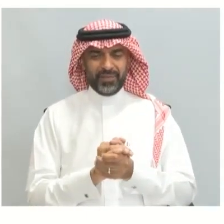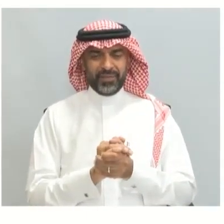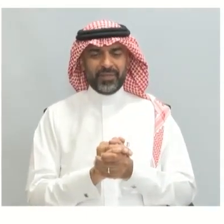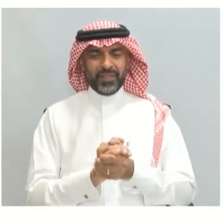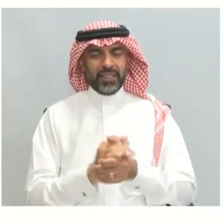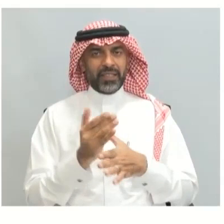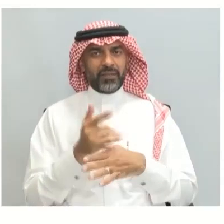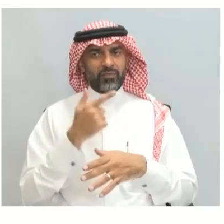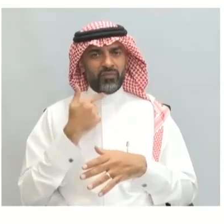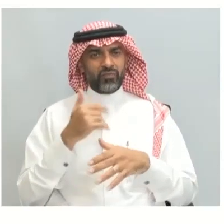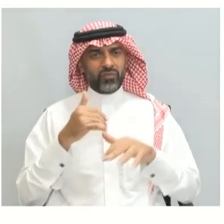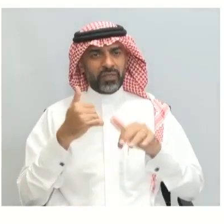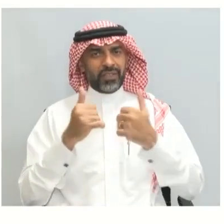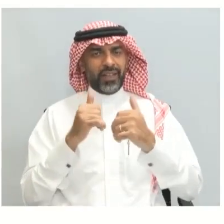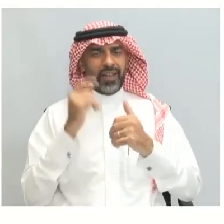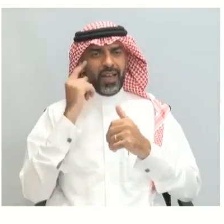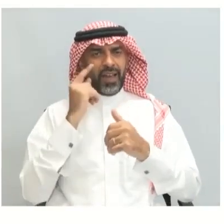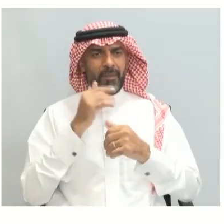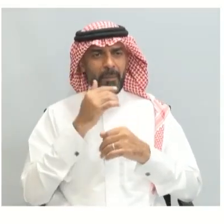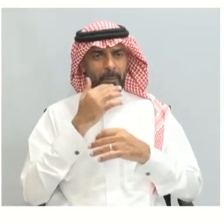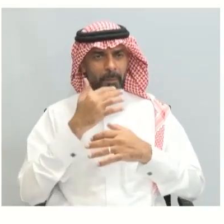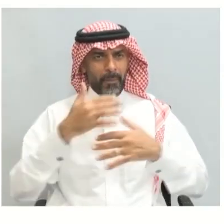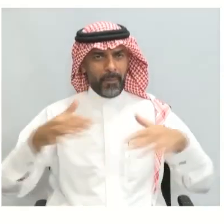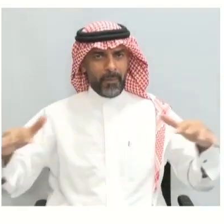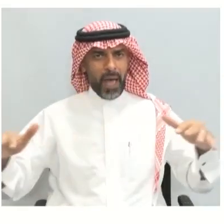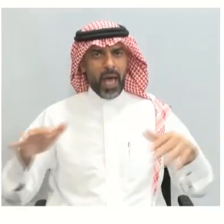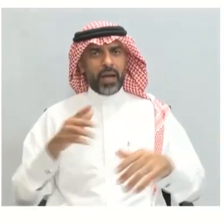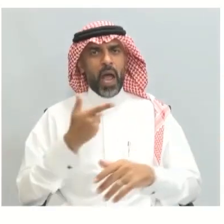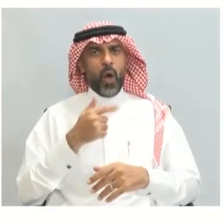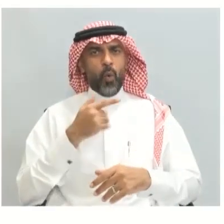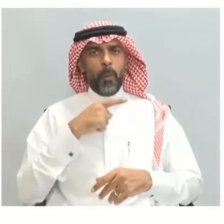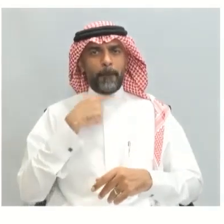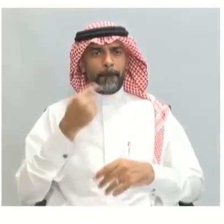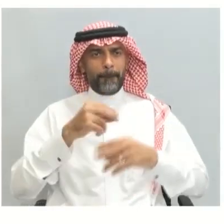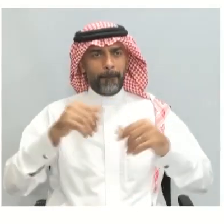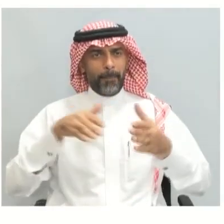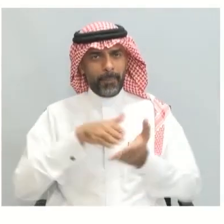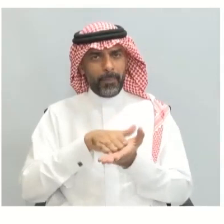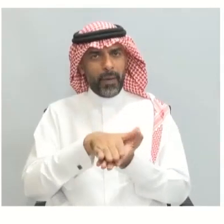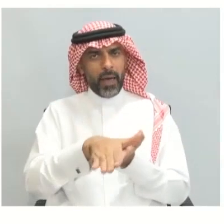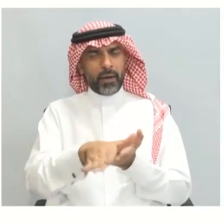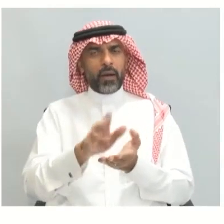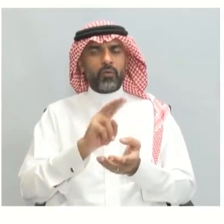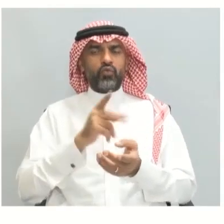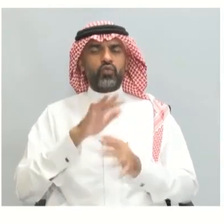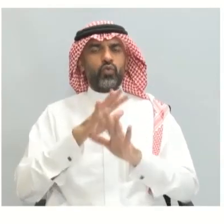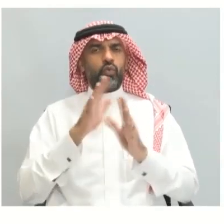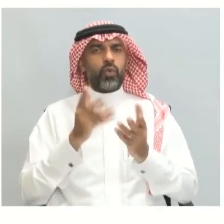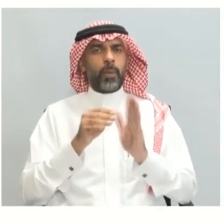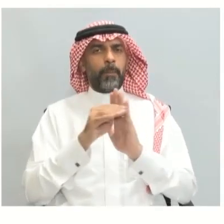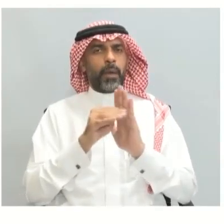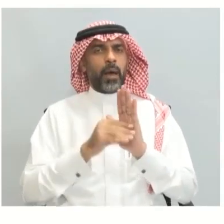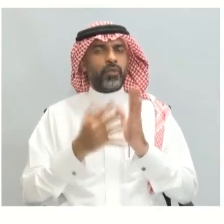سك سواء كانت بريه او جويه او بحريه على اختلاف البرامج التي